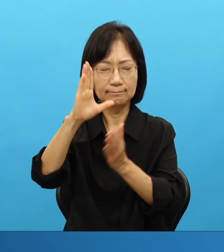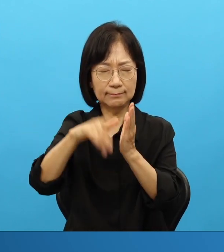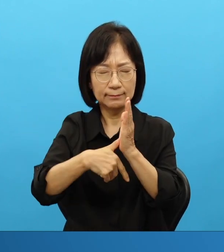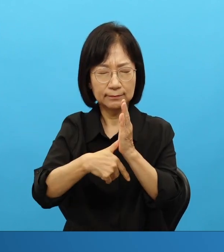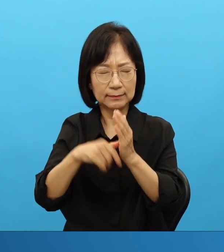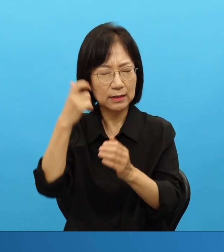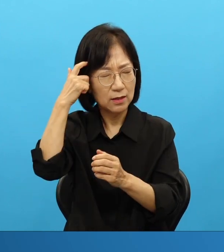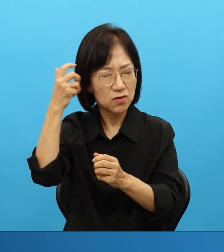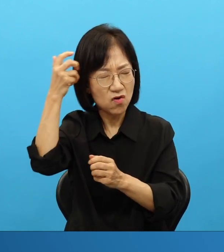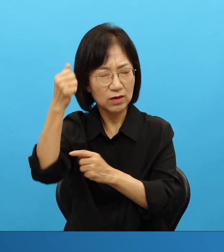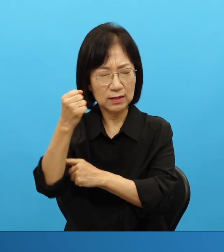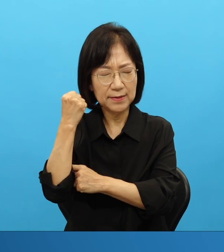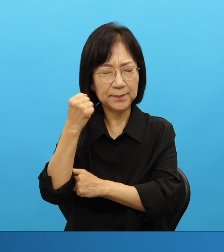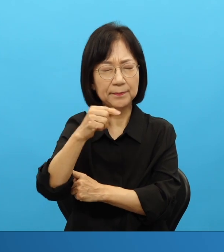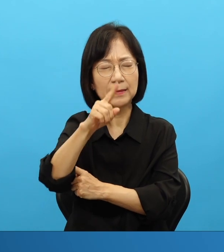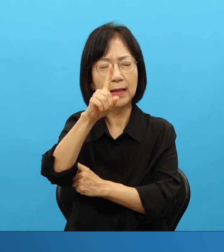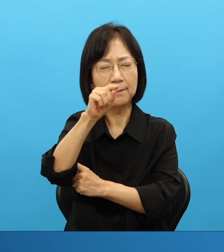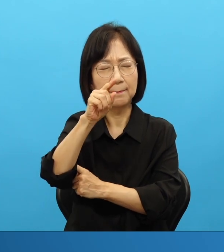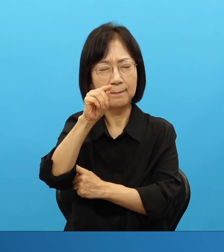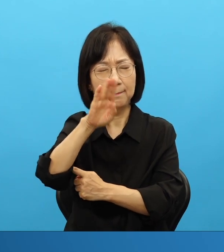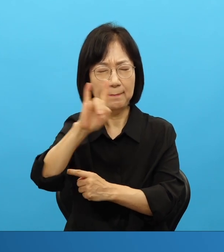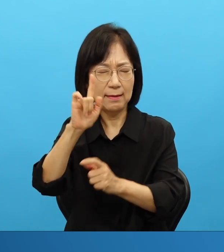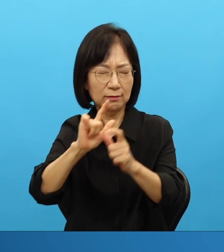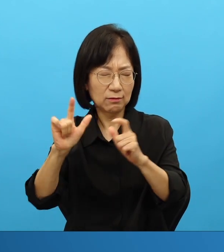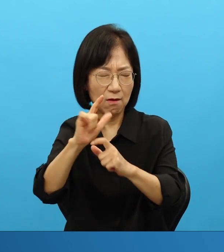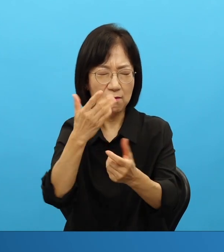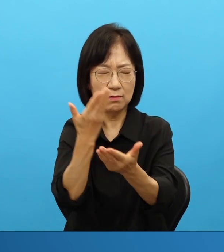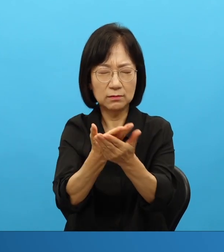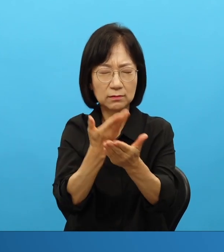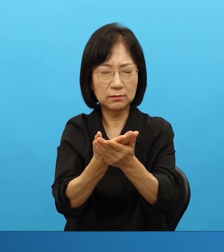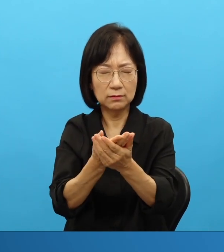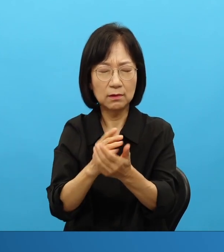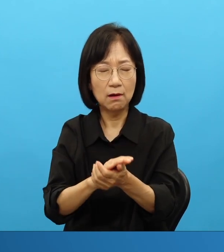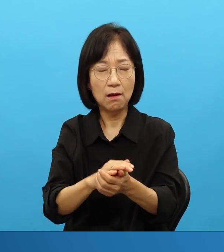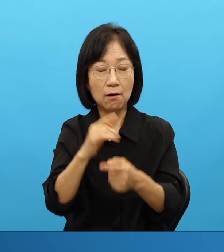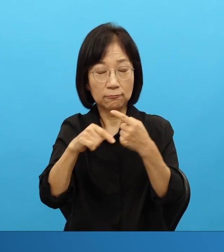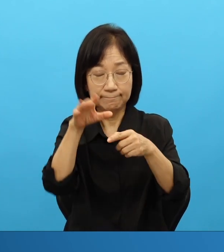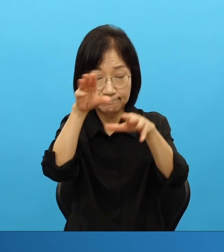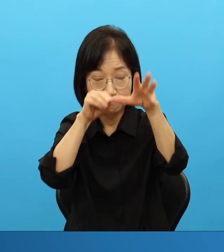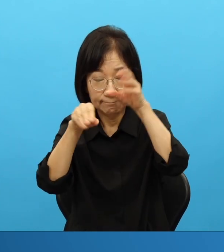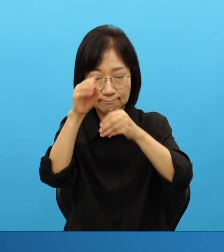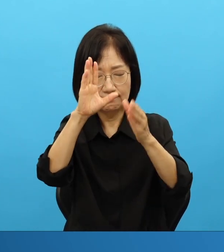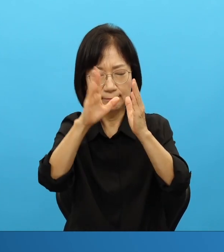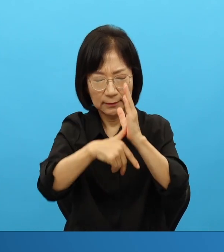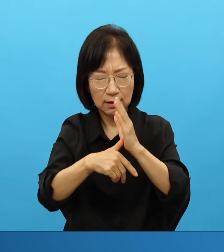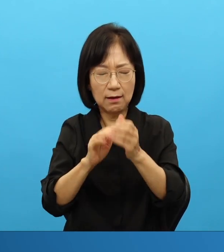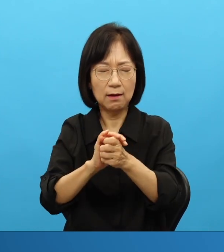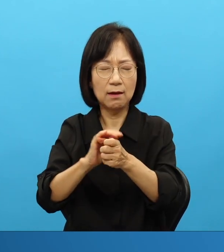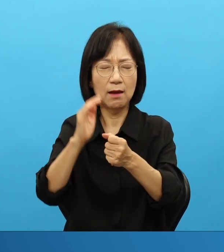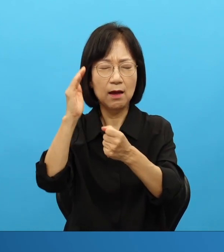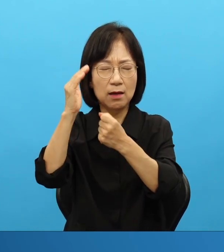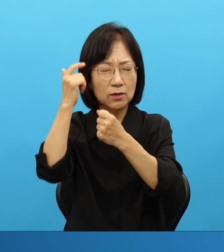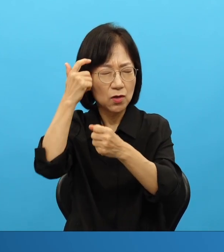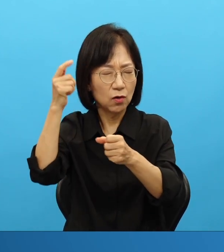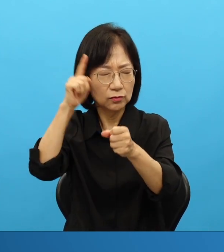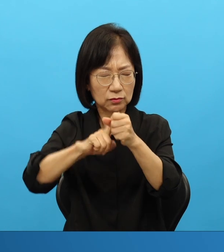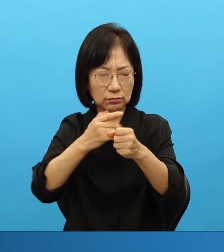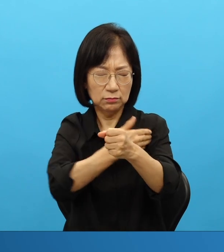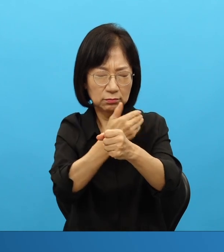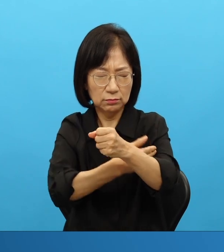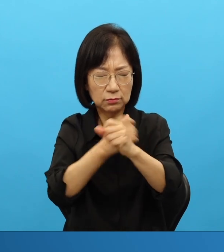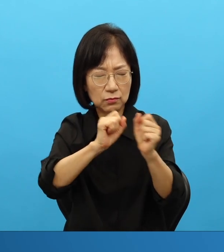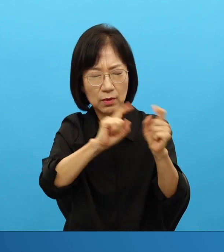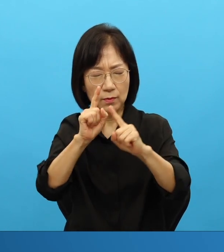더하시어 말씀 듣는 저희들이 보좌의 축복을 누리며 영적 능력으로 한 주간 확실한 응답을 가지고 가는 시간